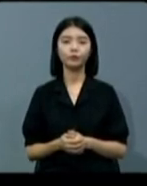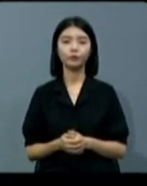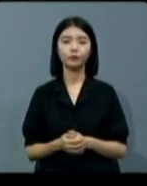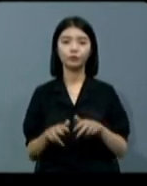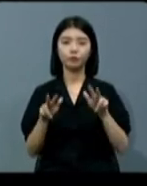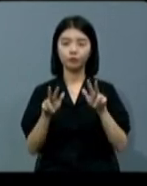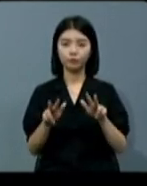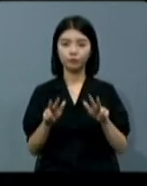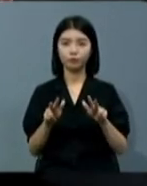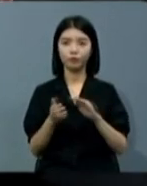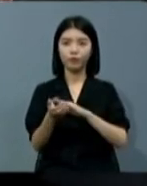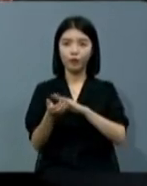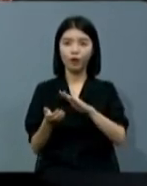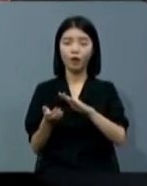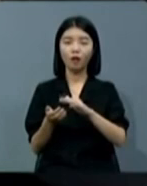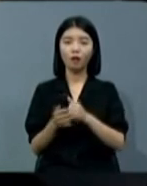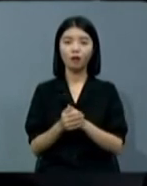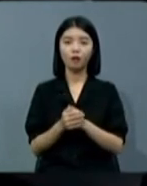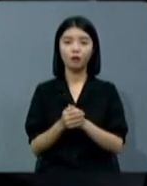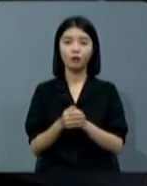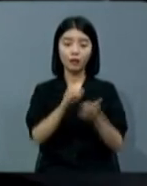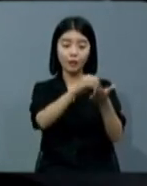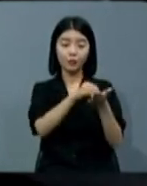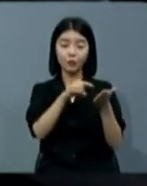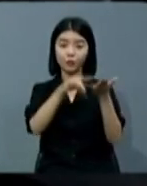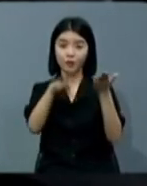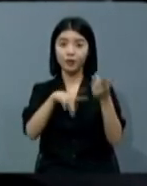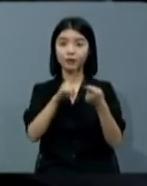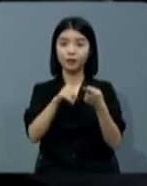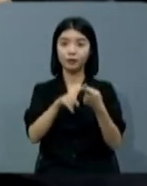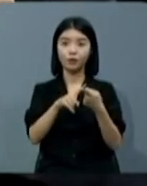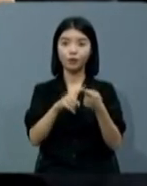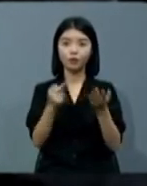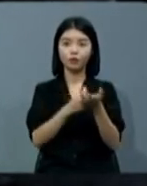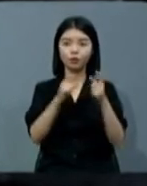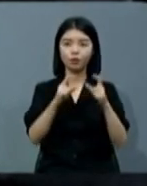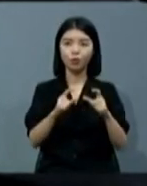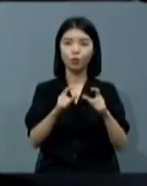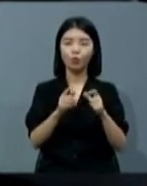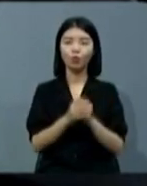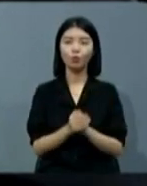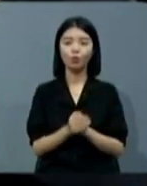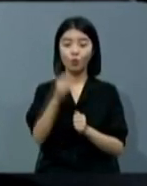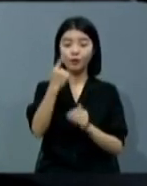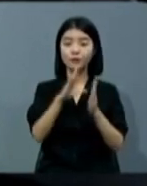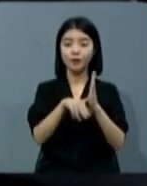지금 아까 그 입도세 문제 있지 않습니까? 예? 제주에 딱 예, 들어오면 예, 예, 예. 그